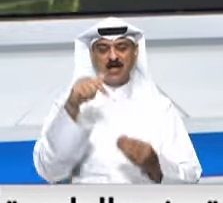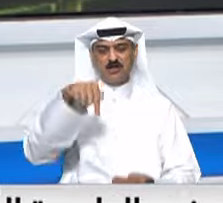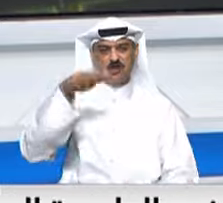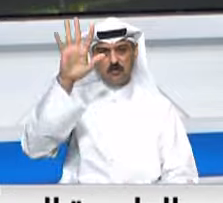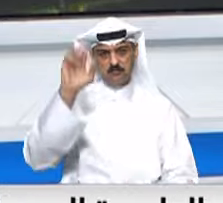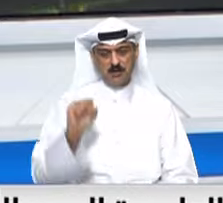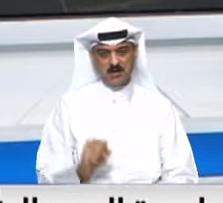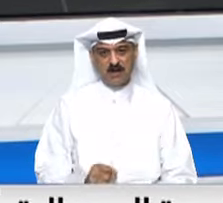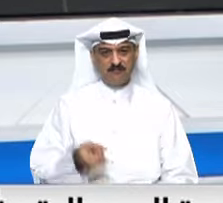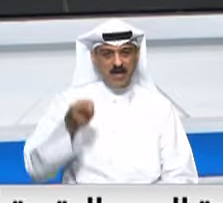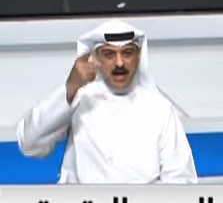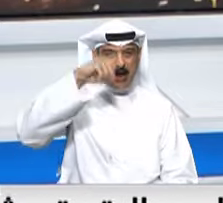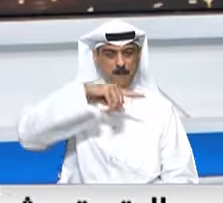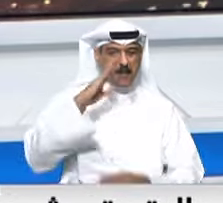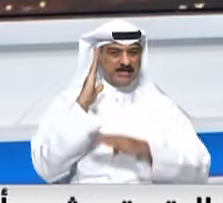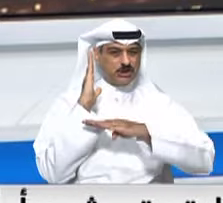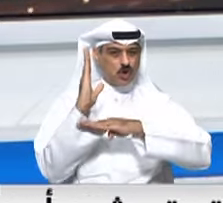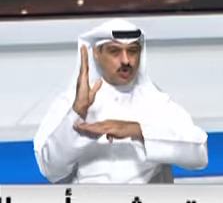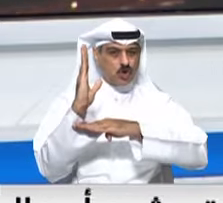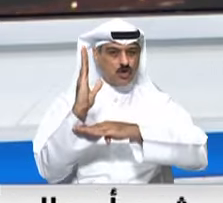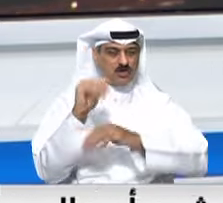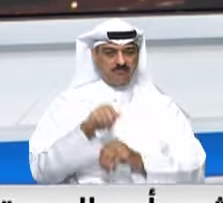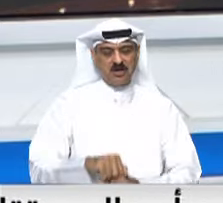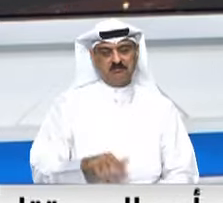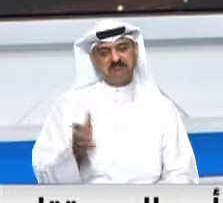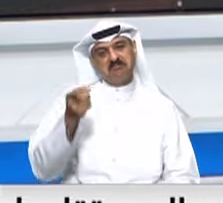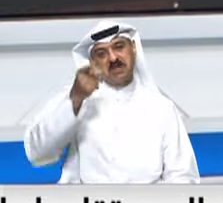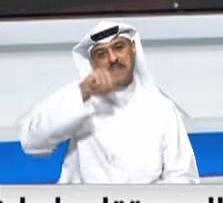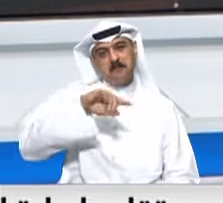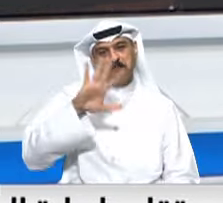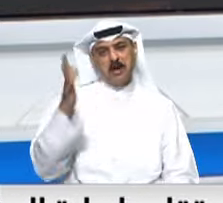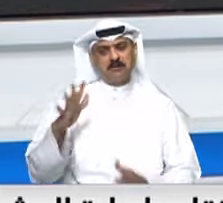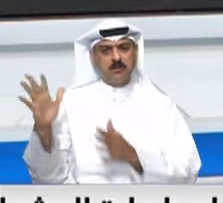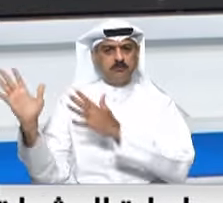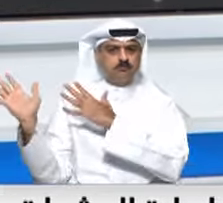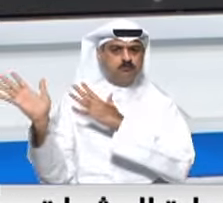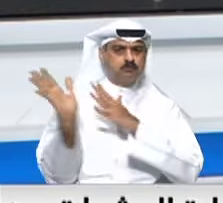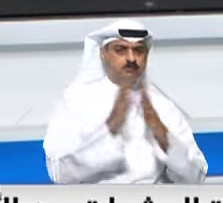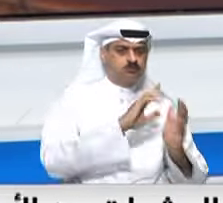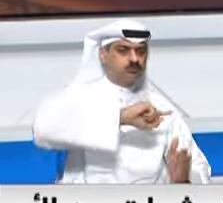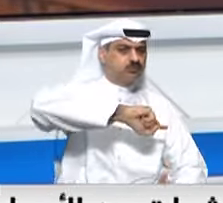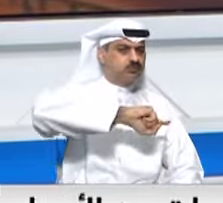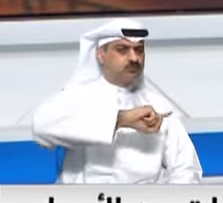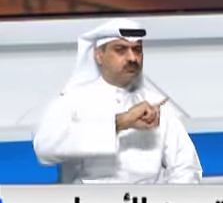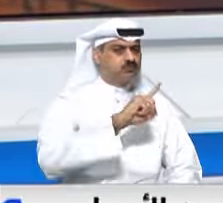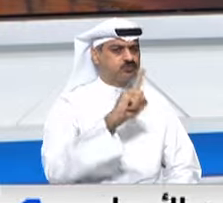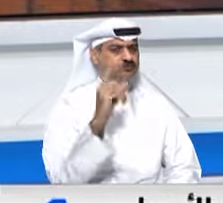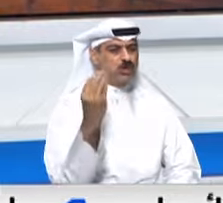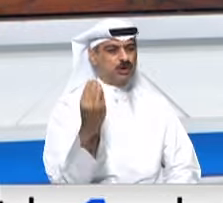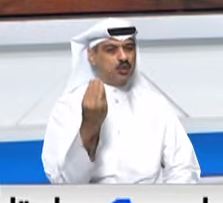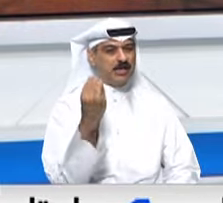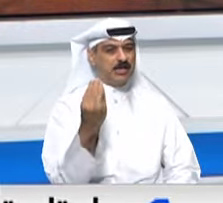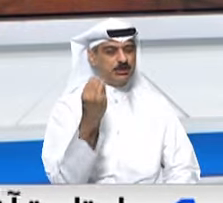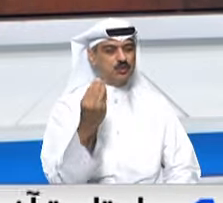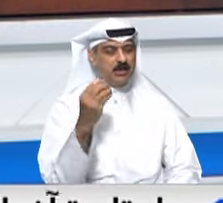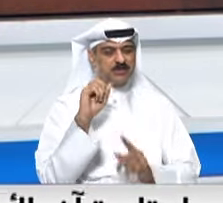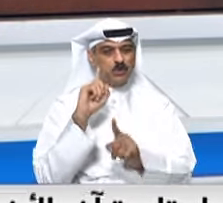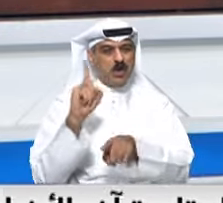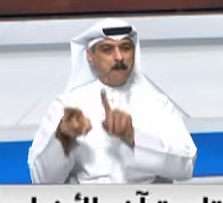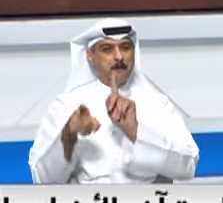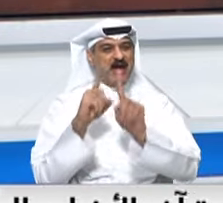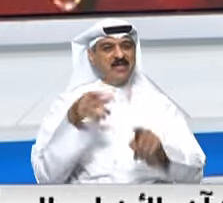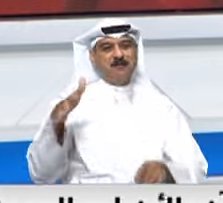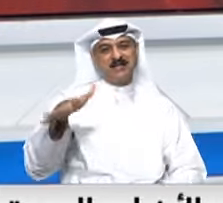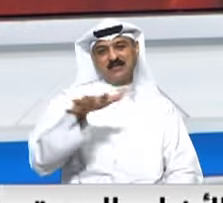وحتى منتصف يوم الغد بعد ذلك من المتوقع ان ينشط الهواء الشمالي الغربي بعض الشيء على بعض المناطق الساحليه الاجواء